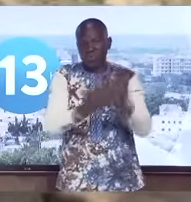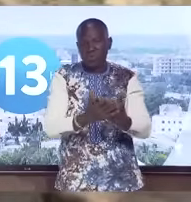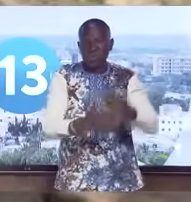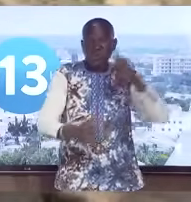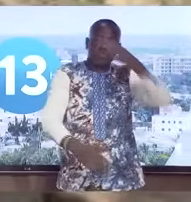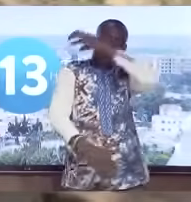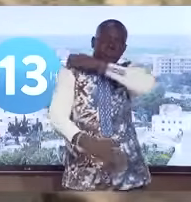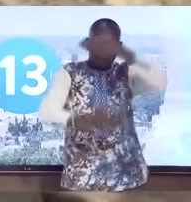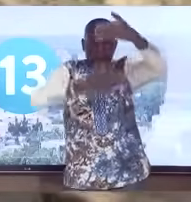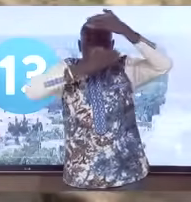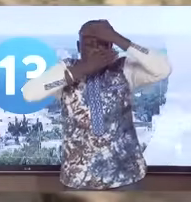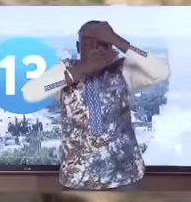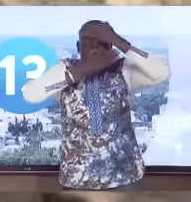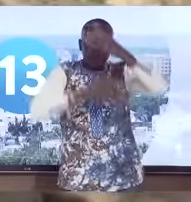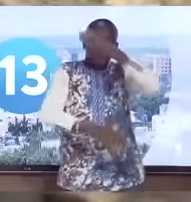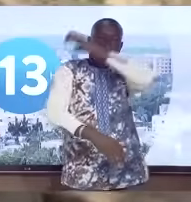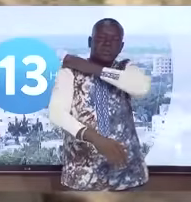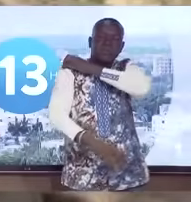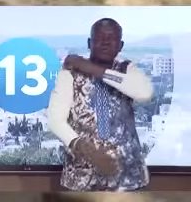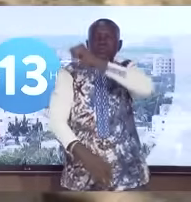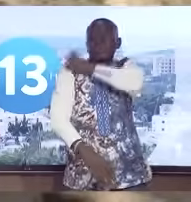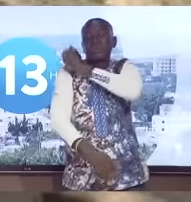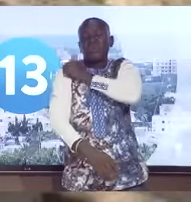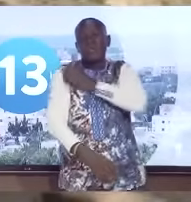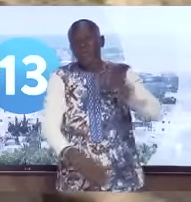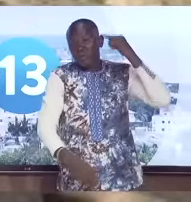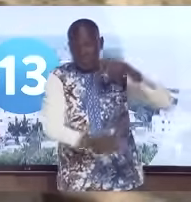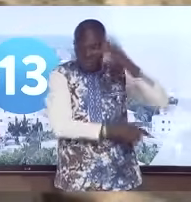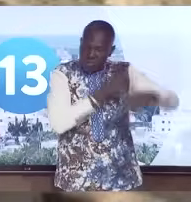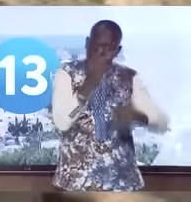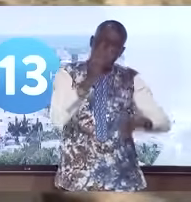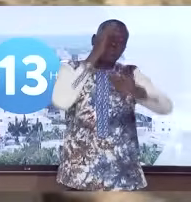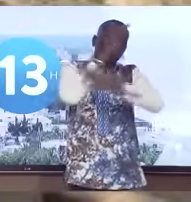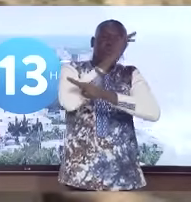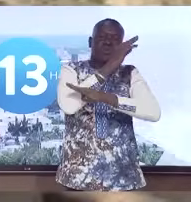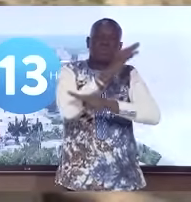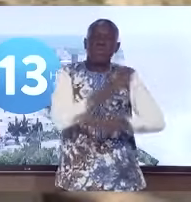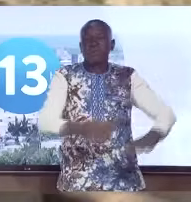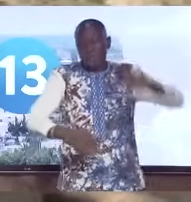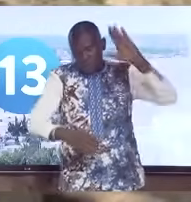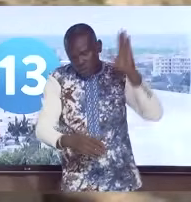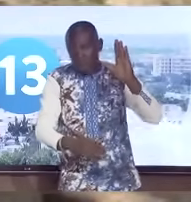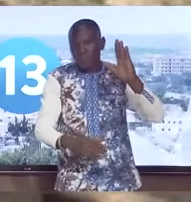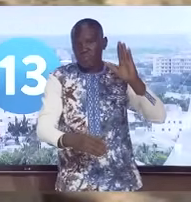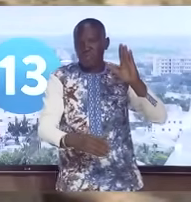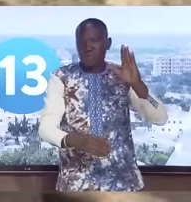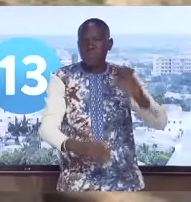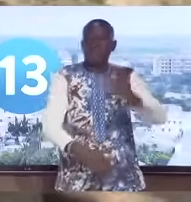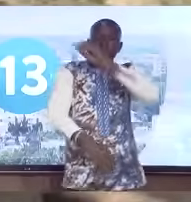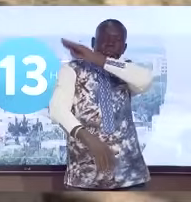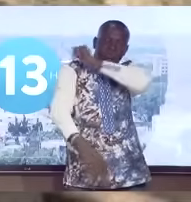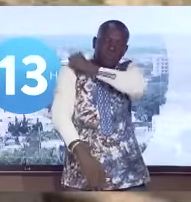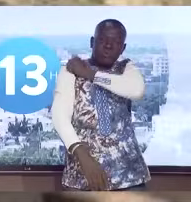des djihadistes. Cheikh Amadou, écoute. Population de Bané, j'ai salué. Amadou Koufa,